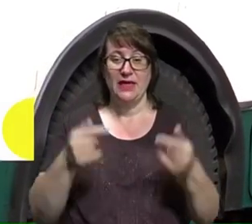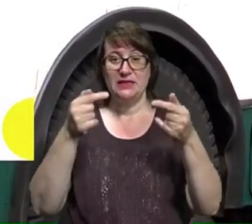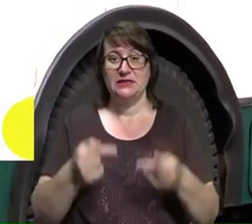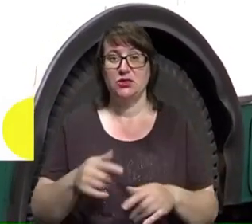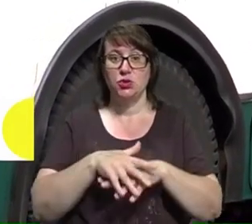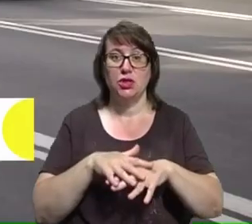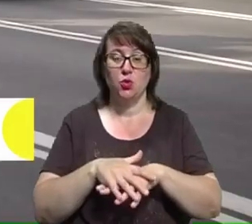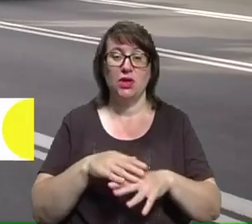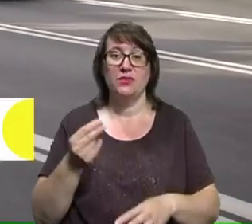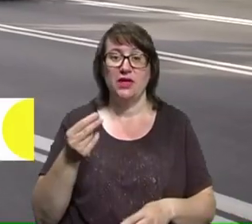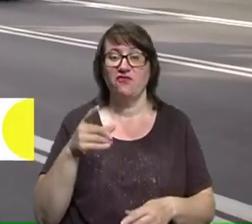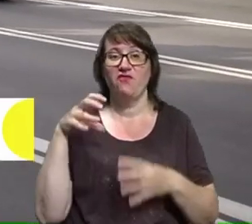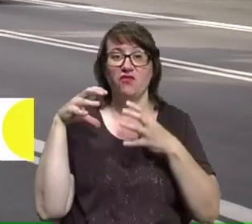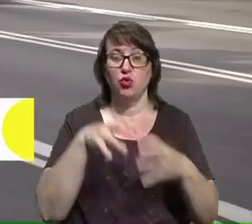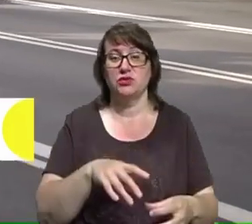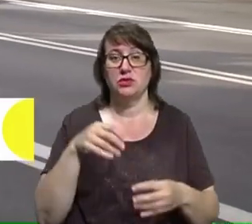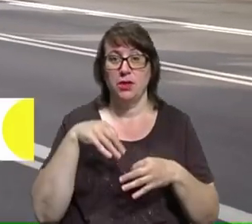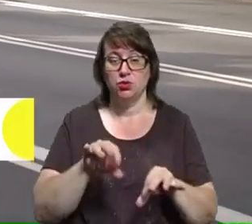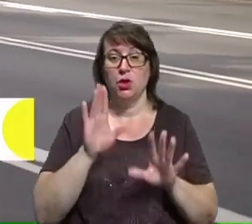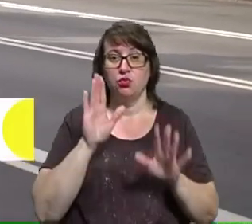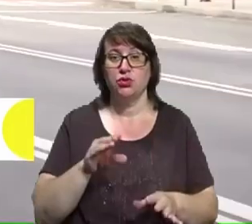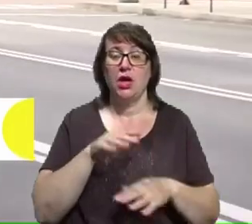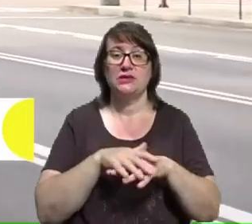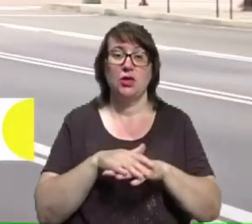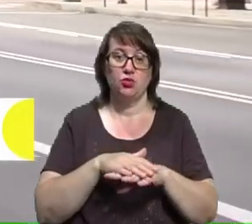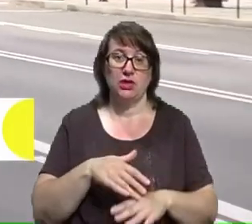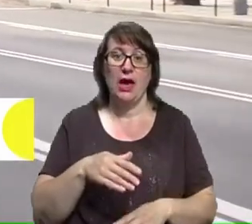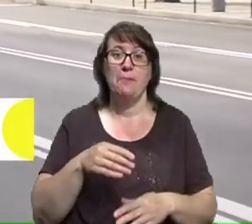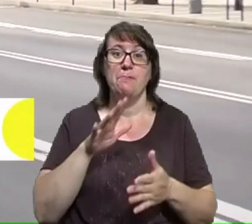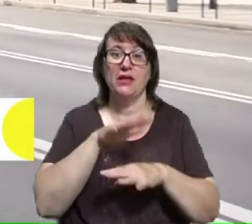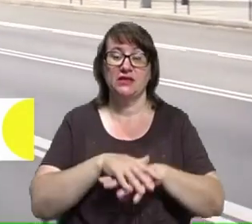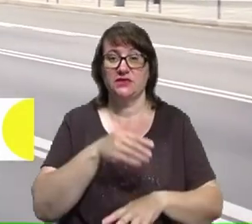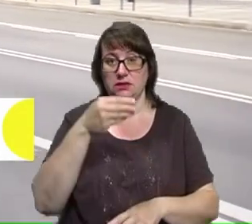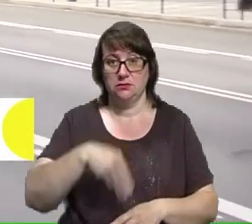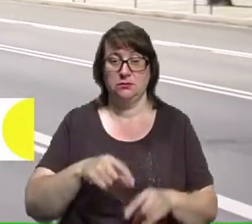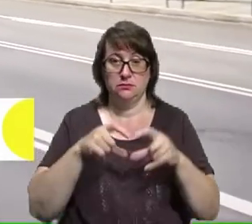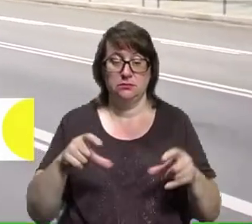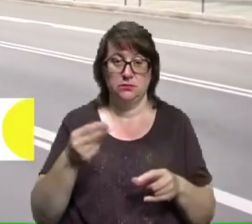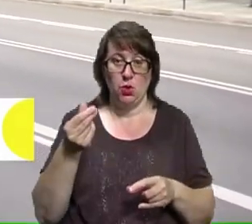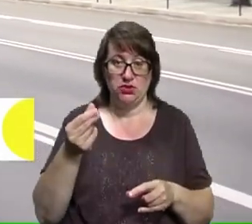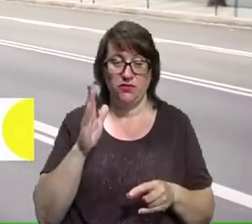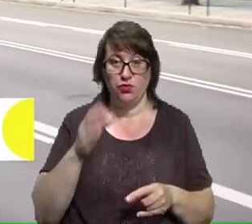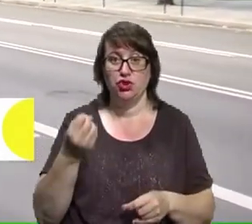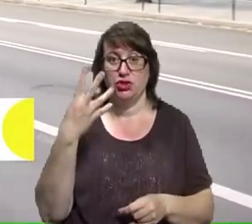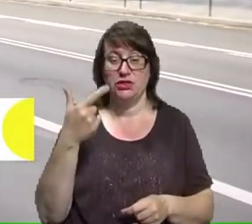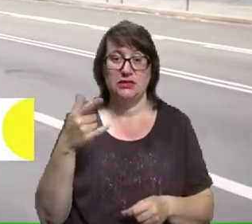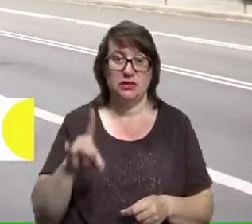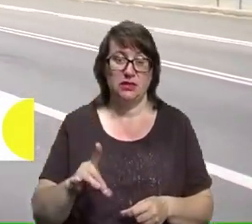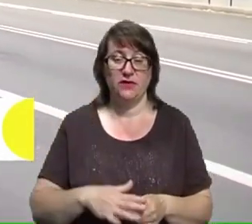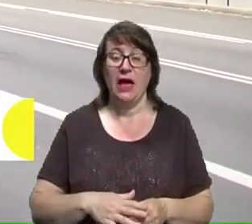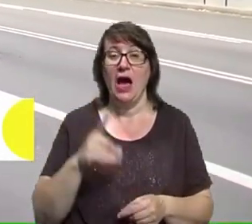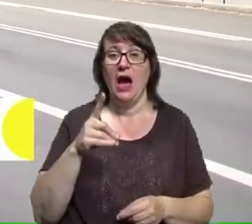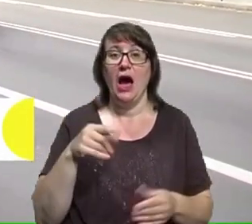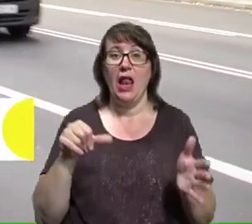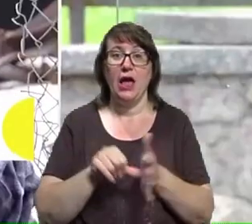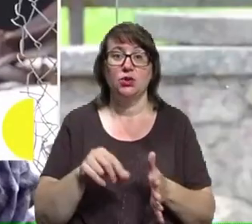в автобусних маршрутах проїзд при розрахунку банківською картою або готівкою становитиме 14 гривень, а у електротранспорті